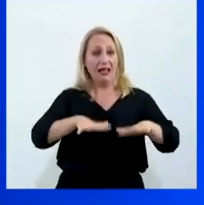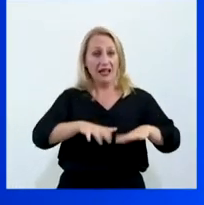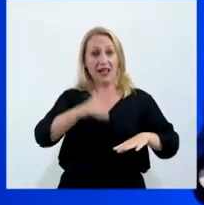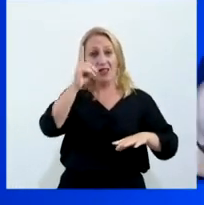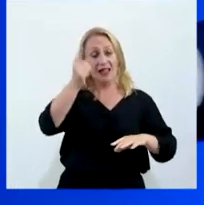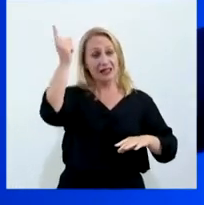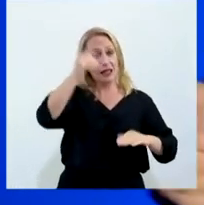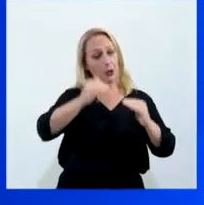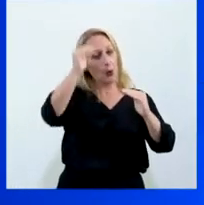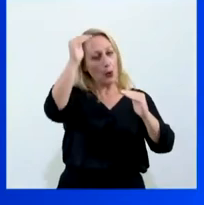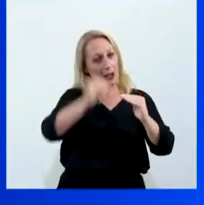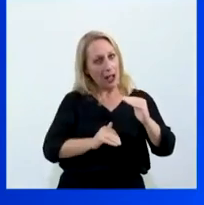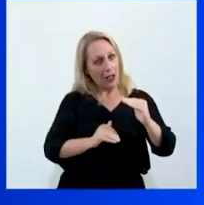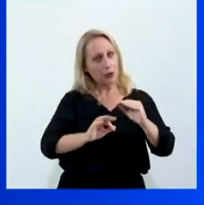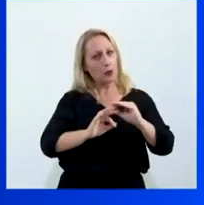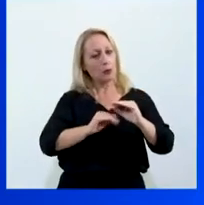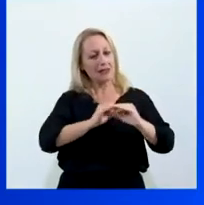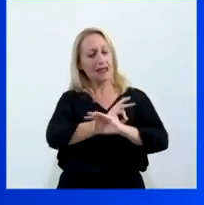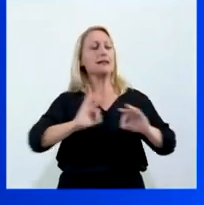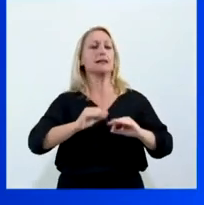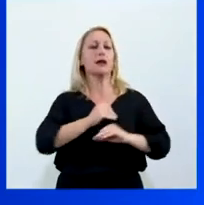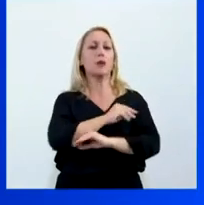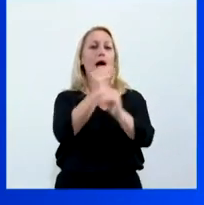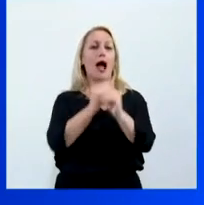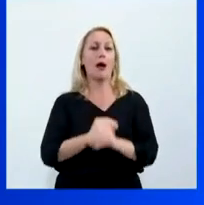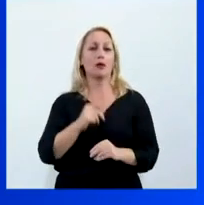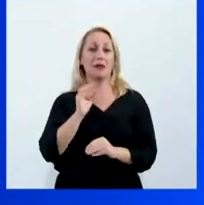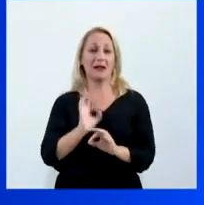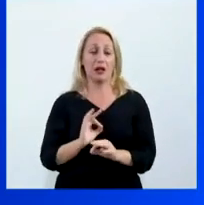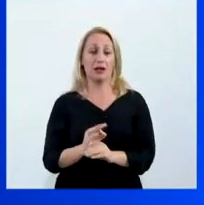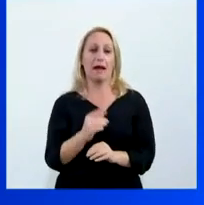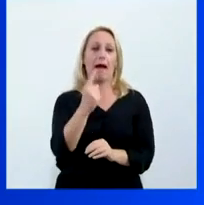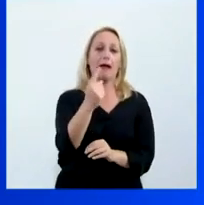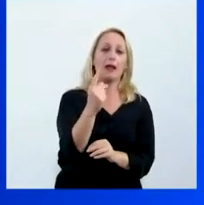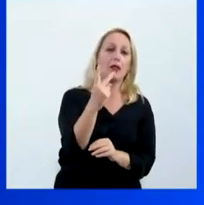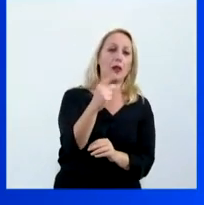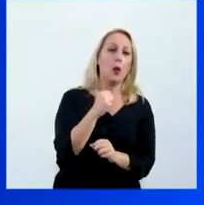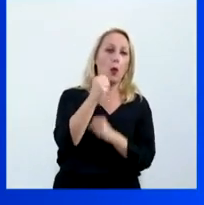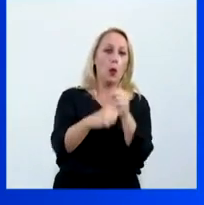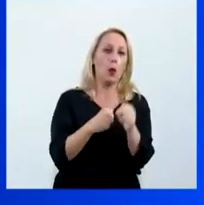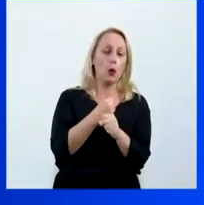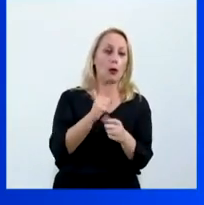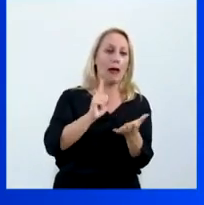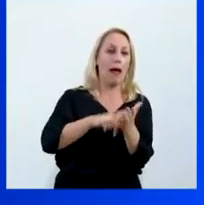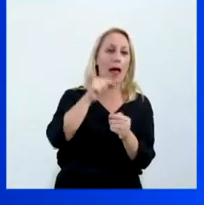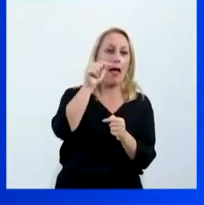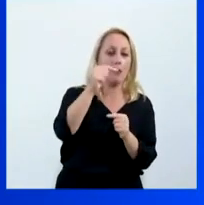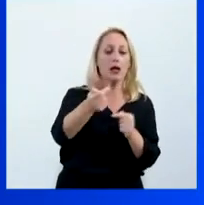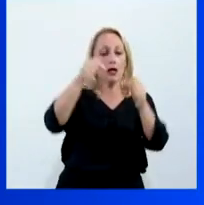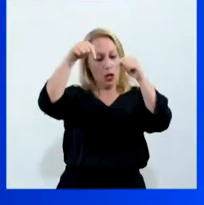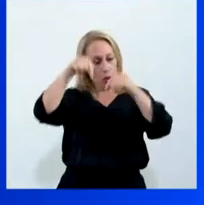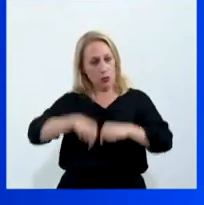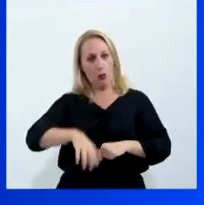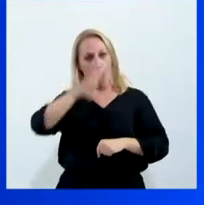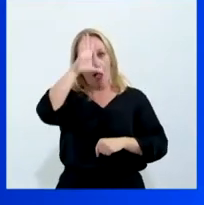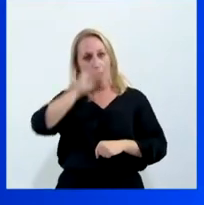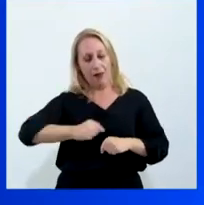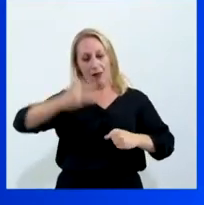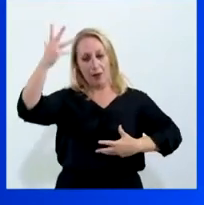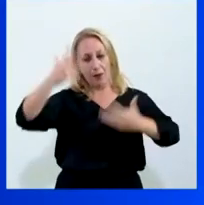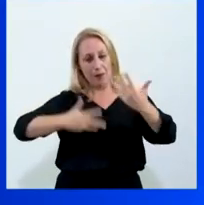κίνηση 1-1,5 χρόνο νωρίτερα από ό,τι θα την κάναμε όταν δούμε πια τα πραγματικά δεδομένα